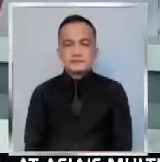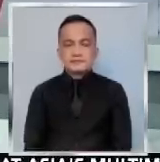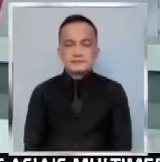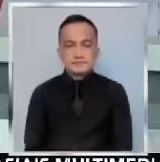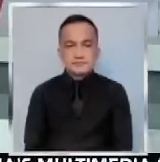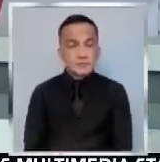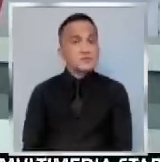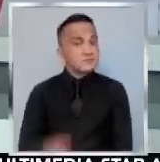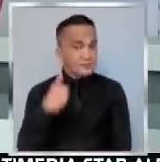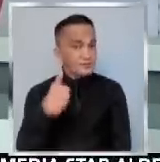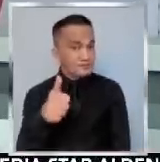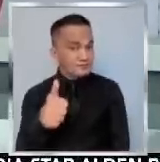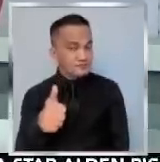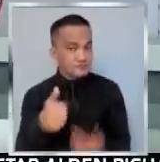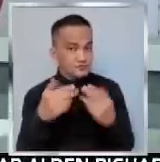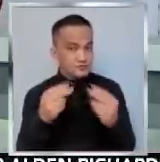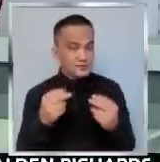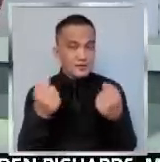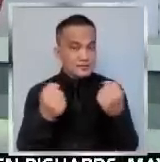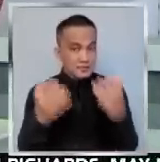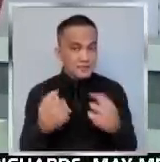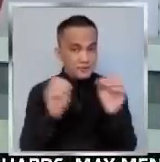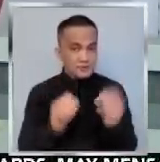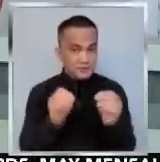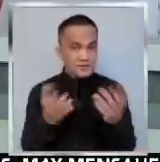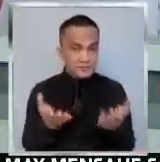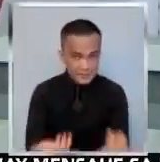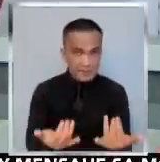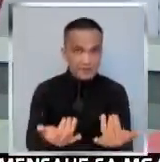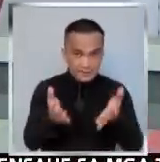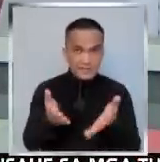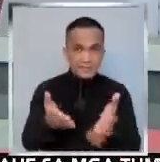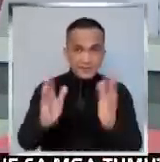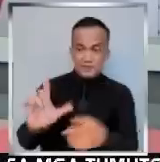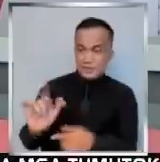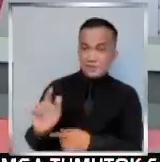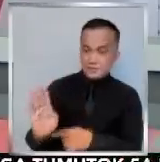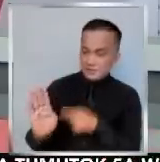Mabuting balita para sa mga chuper at operator ngayong pinayagan na uli ng LTFRB ang